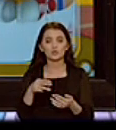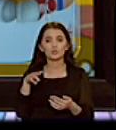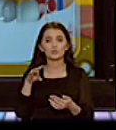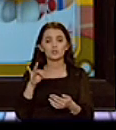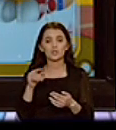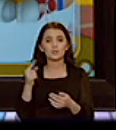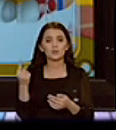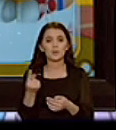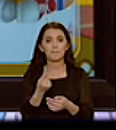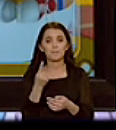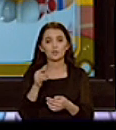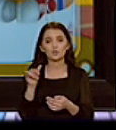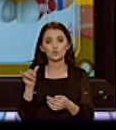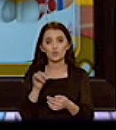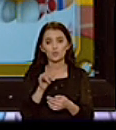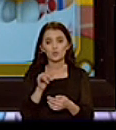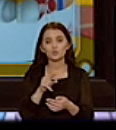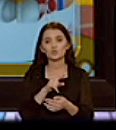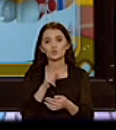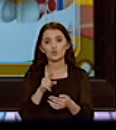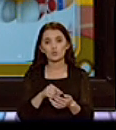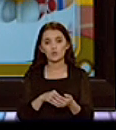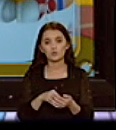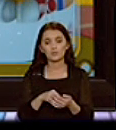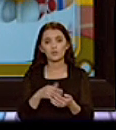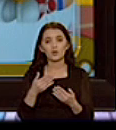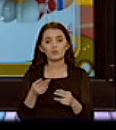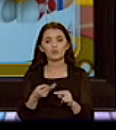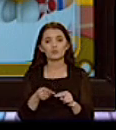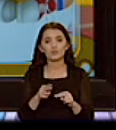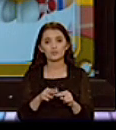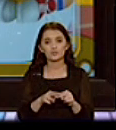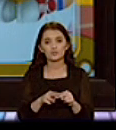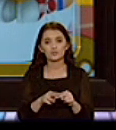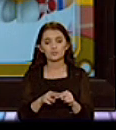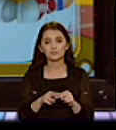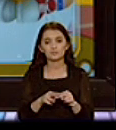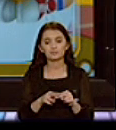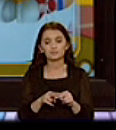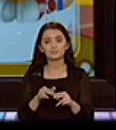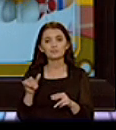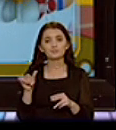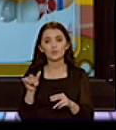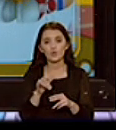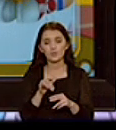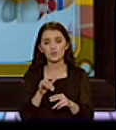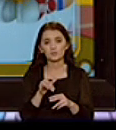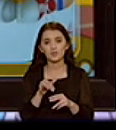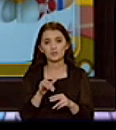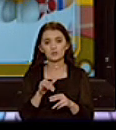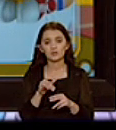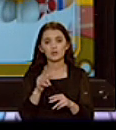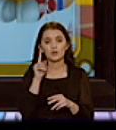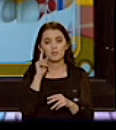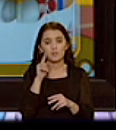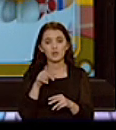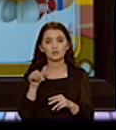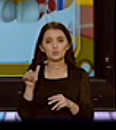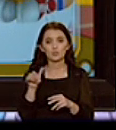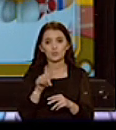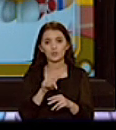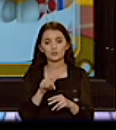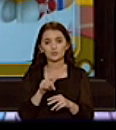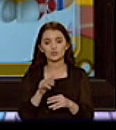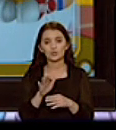tenglamada birinchi ko'paytuvchi noma'lum. Buni topish uchun biz ko'paytmani ma'lum